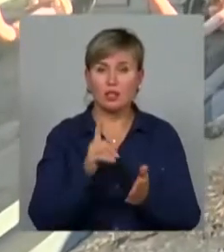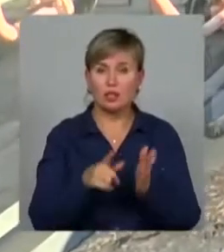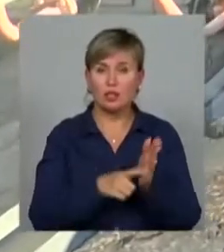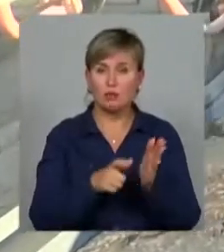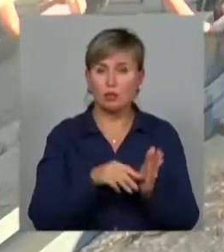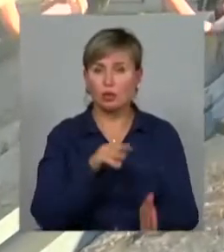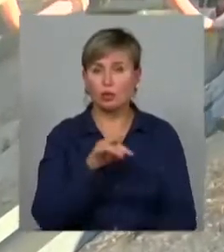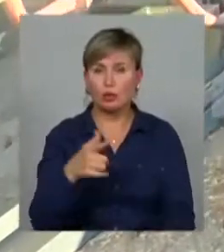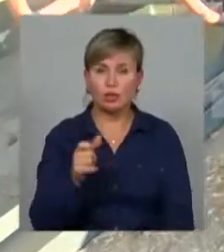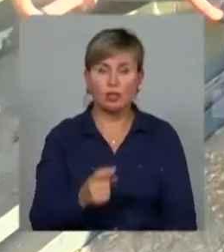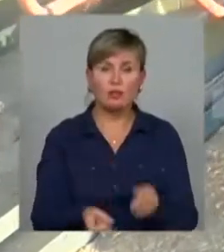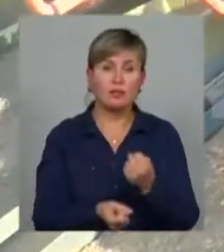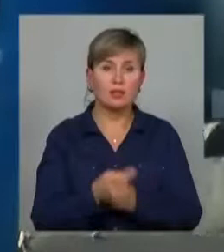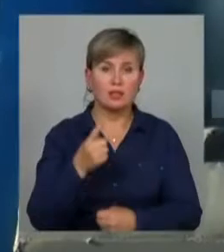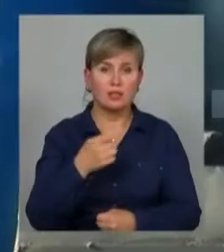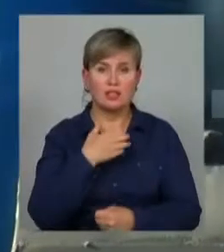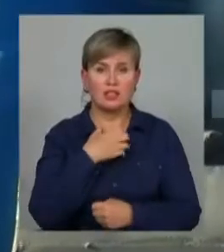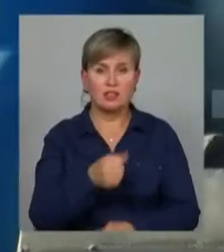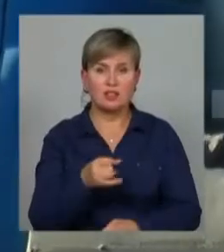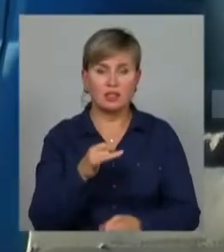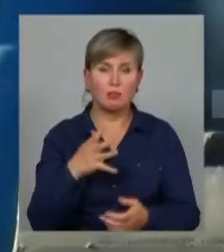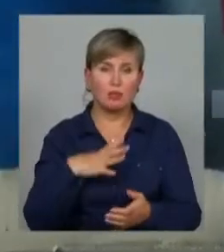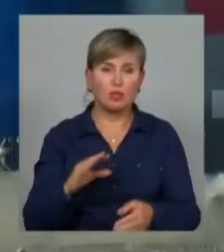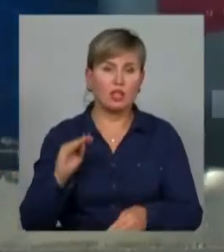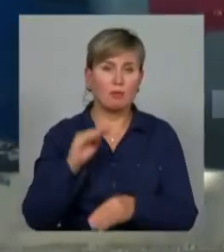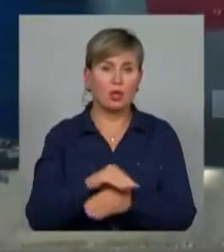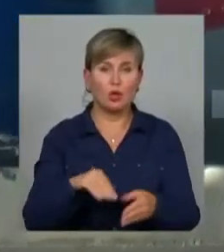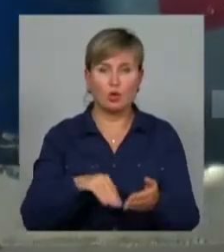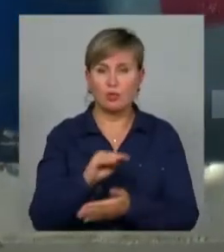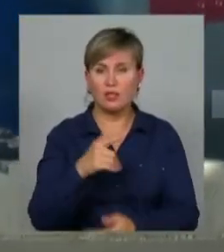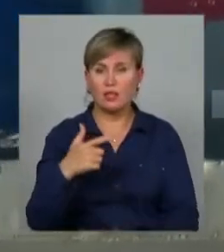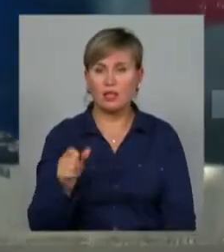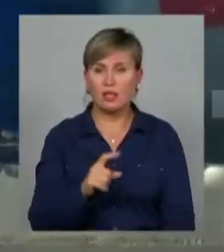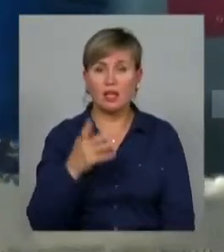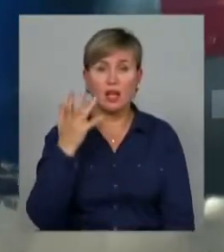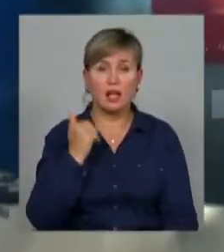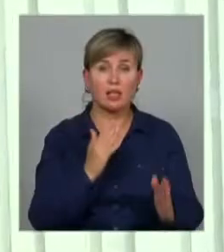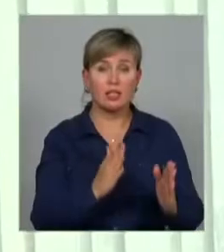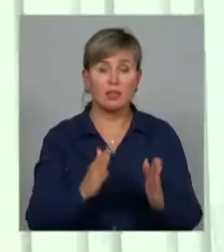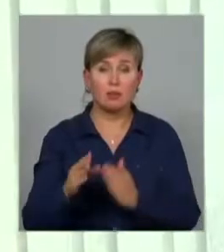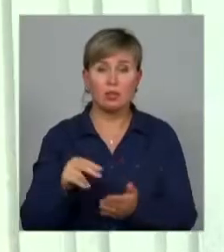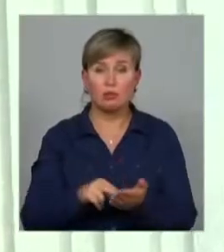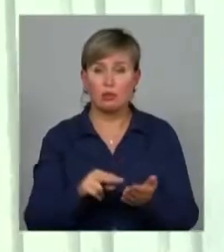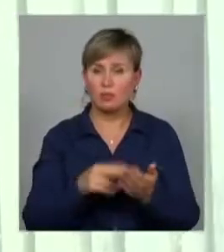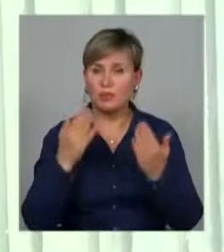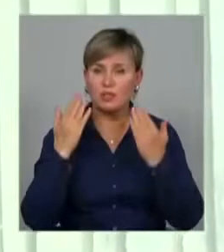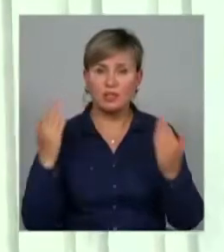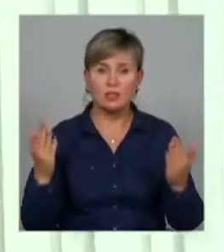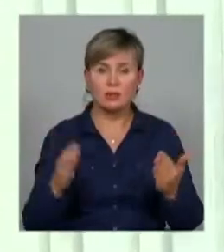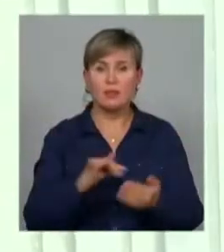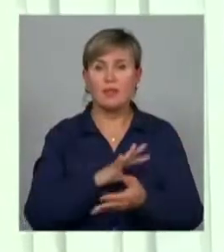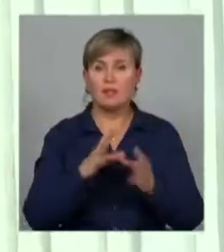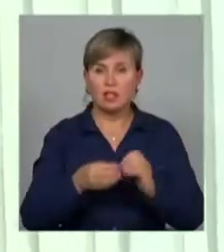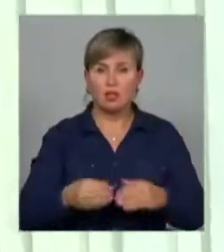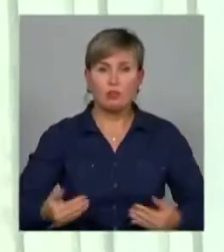газа. Возник дефицит, и газовым станциям пришлось дополнительно закупить голубое топливо. Когда стабилизируется стоимость, неизвестно. Впрочем, в целом